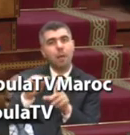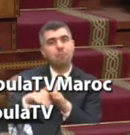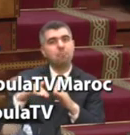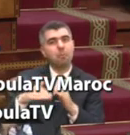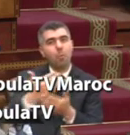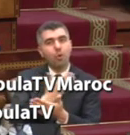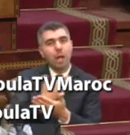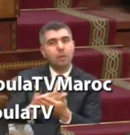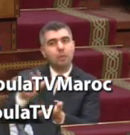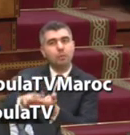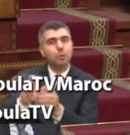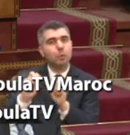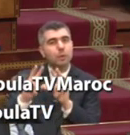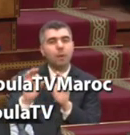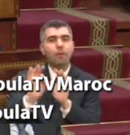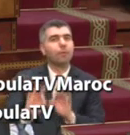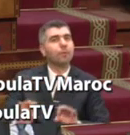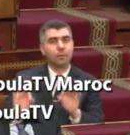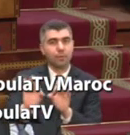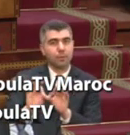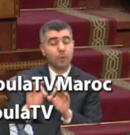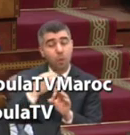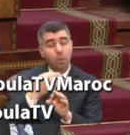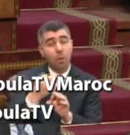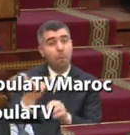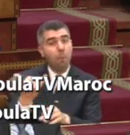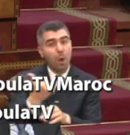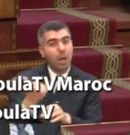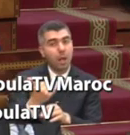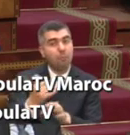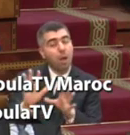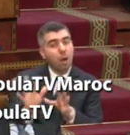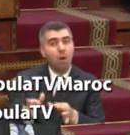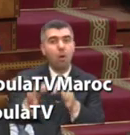ولهذا نطلب منكم السيد الوزير على أن تعملوا جادين من أجل إيجاد